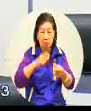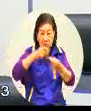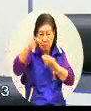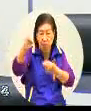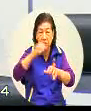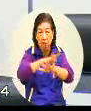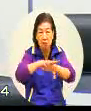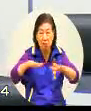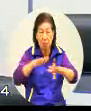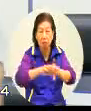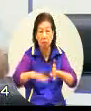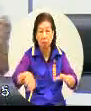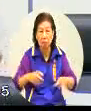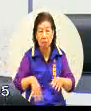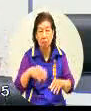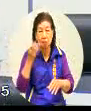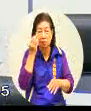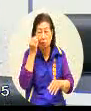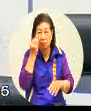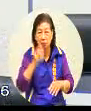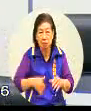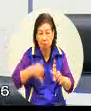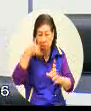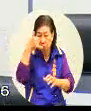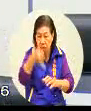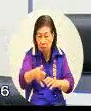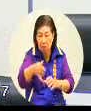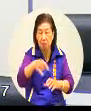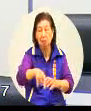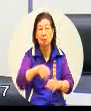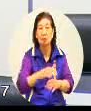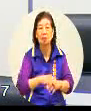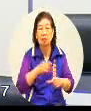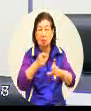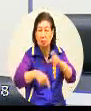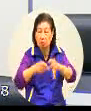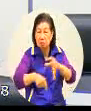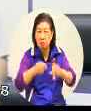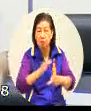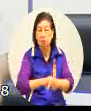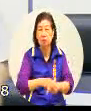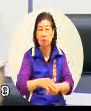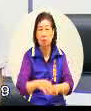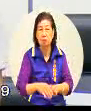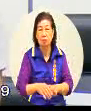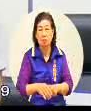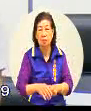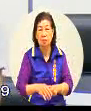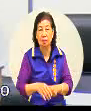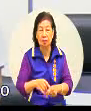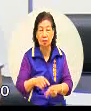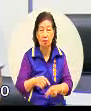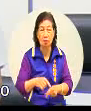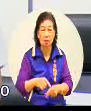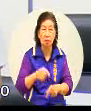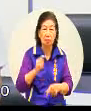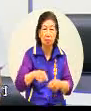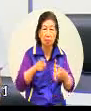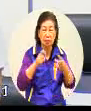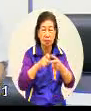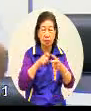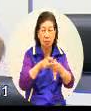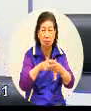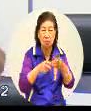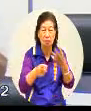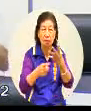生产的工业区，惊死！我看见他够啷戆的，是安怎？台湾的工艺品啊，